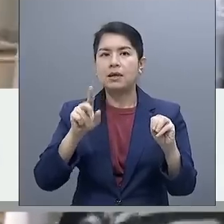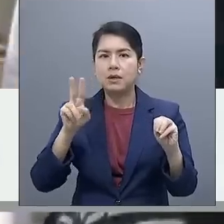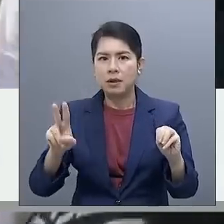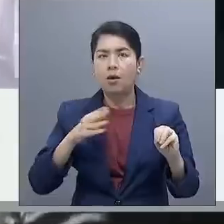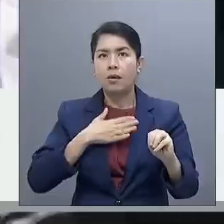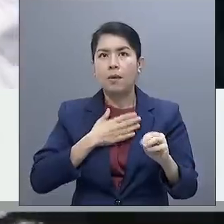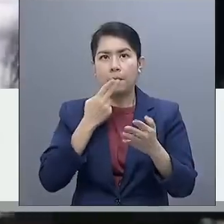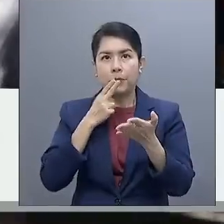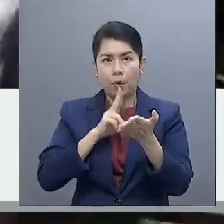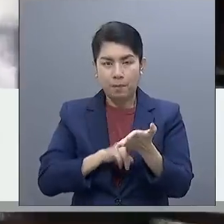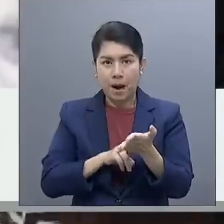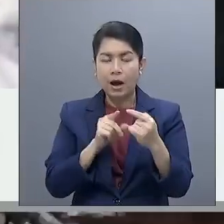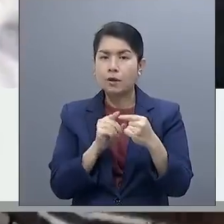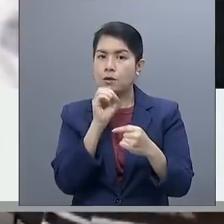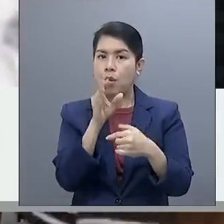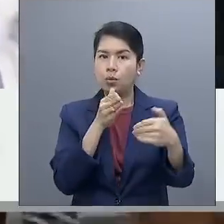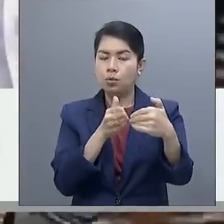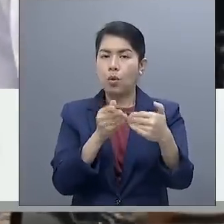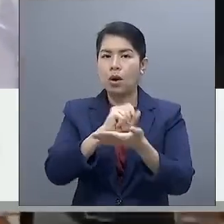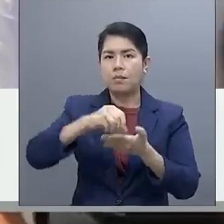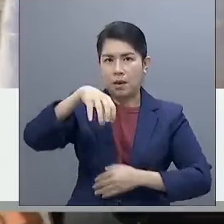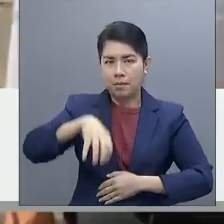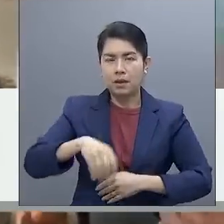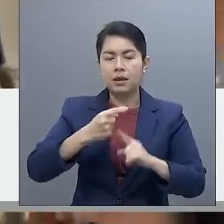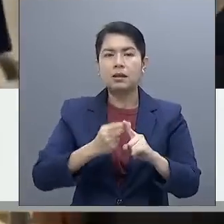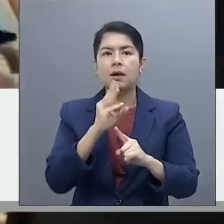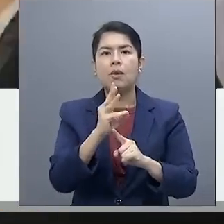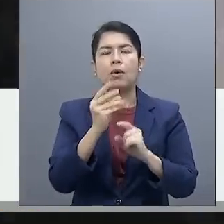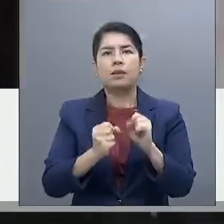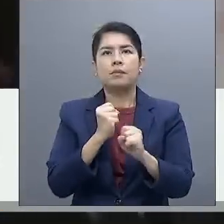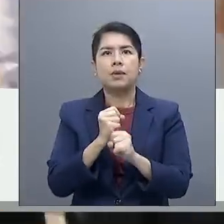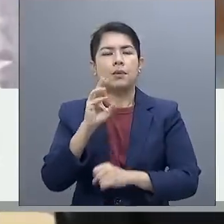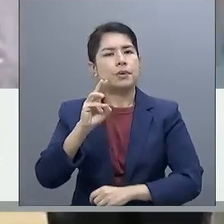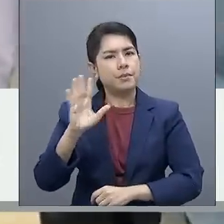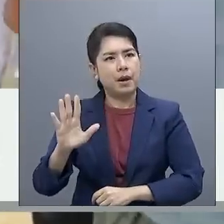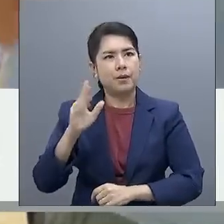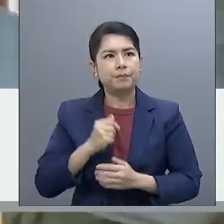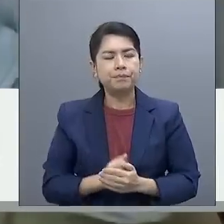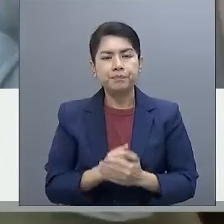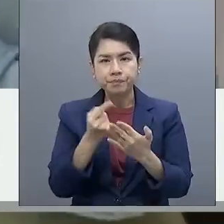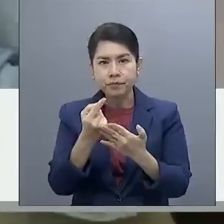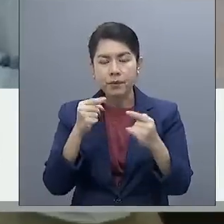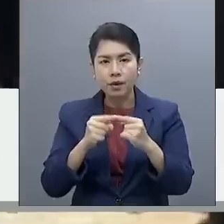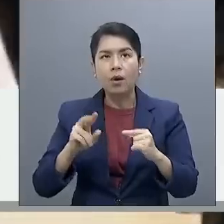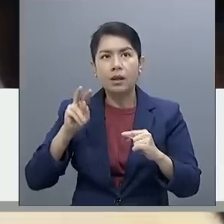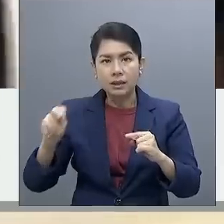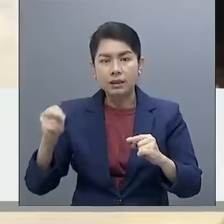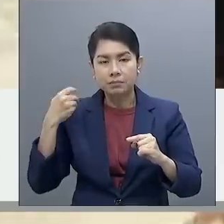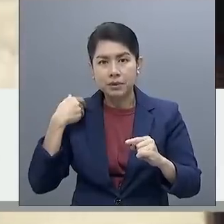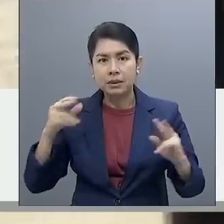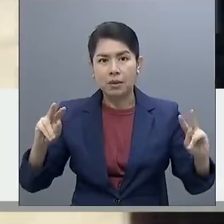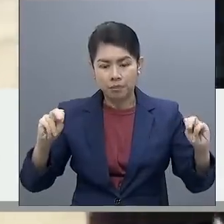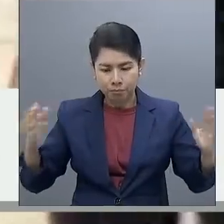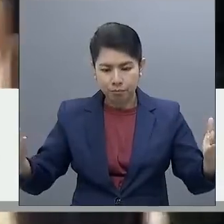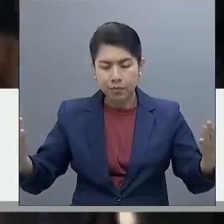ถึงสถาบันเมื่อเดือนมิถุนายนปี2565ค่ะซึ่งการนัดพร้อมคู่ความในครั้งแรกเนี่ย